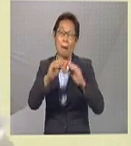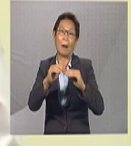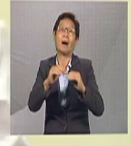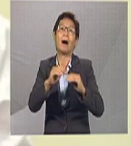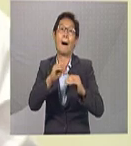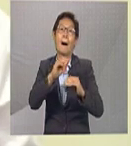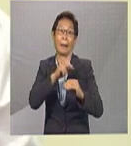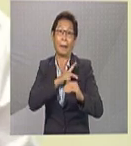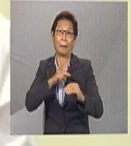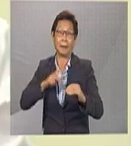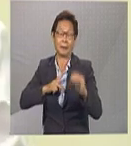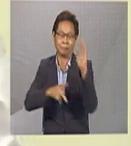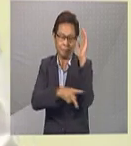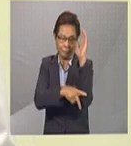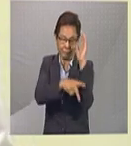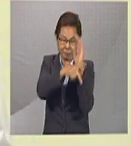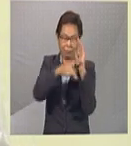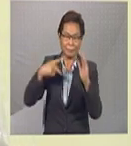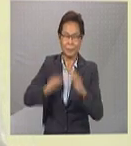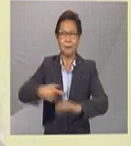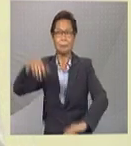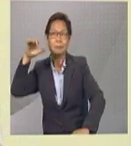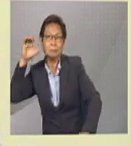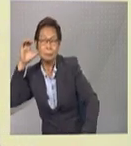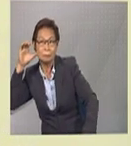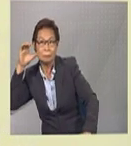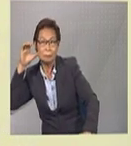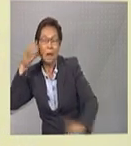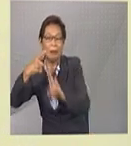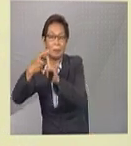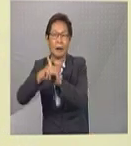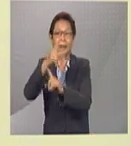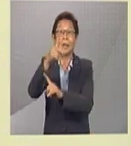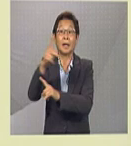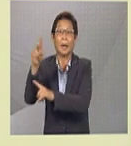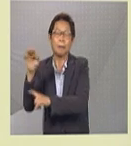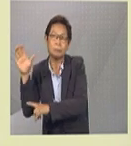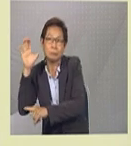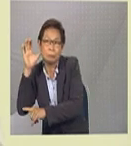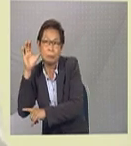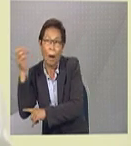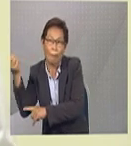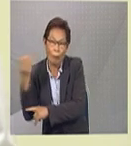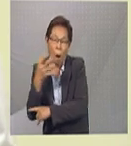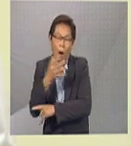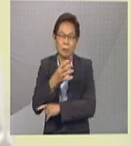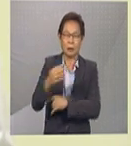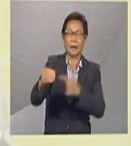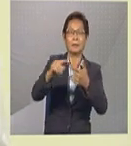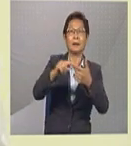seperti biasa kita mendengar laporan daripada pihak Kementerian Kesihatan, begitu juga dengan